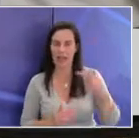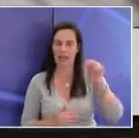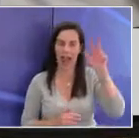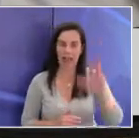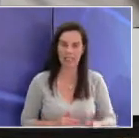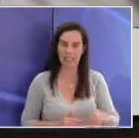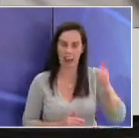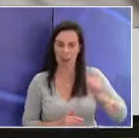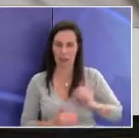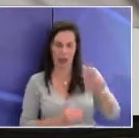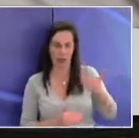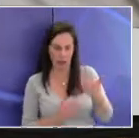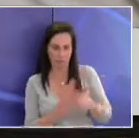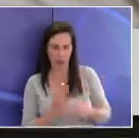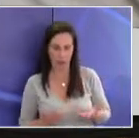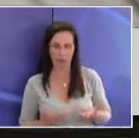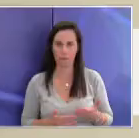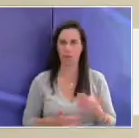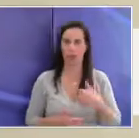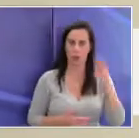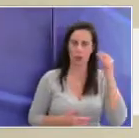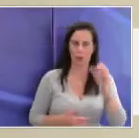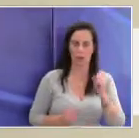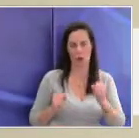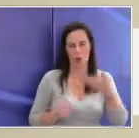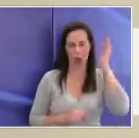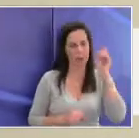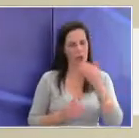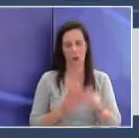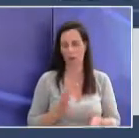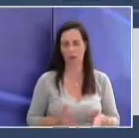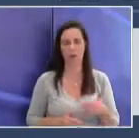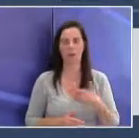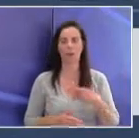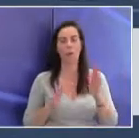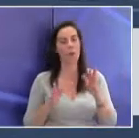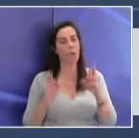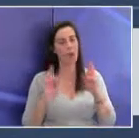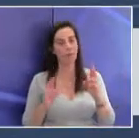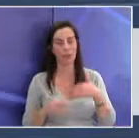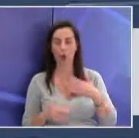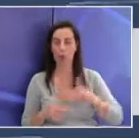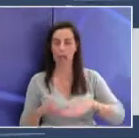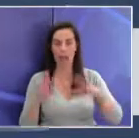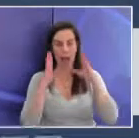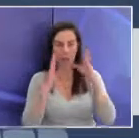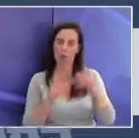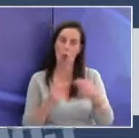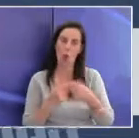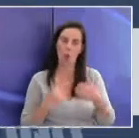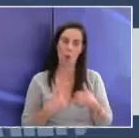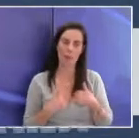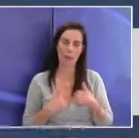יוותר? תראי, אני מניח שיער לפיד לא יוותר, אבל אני מאוד מקווה, אני רוצה להאמין, אבל זה לא תלוי